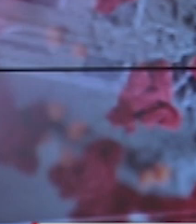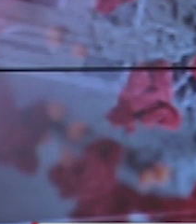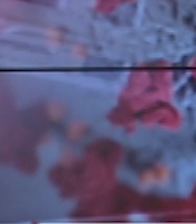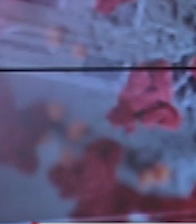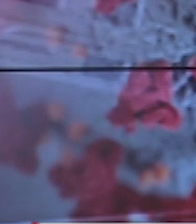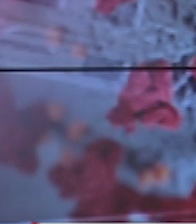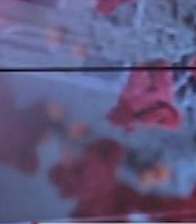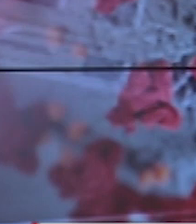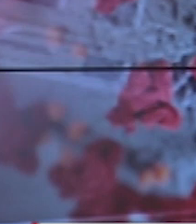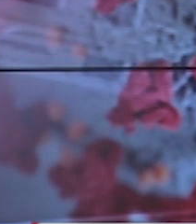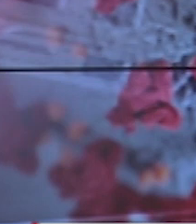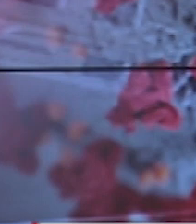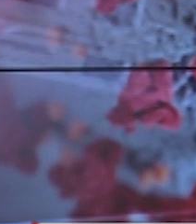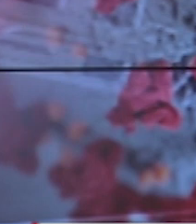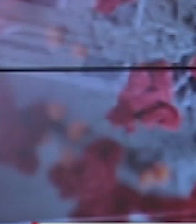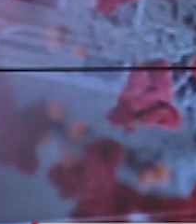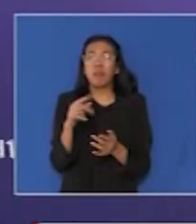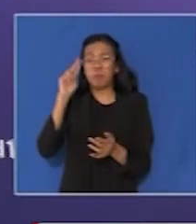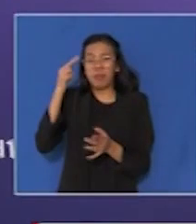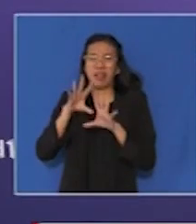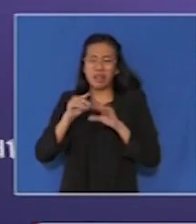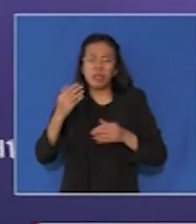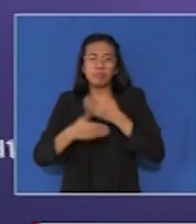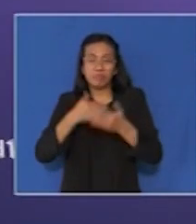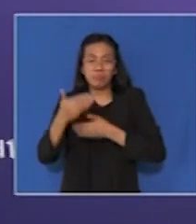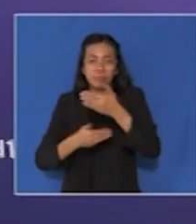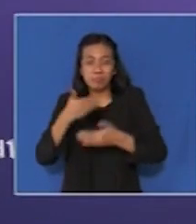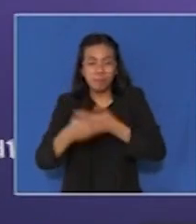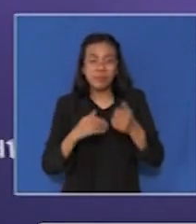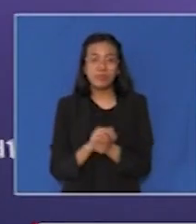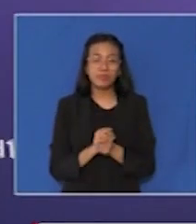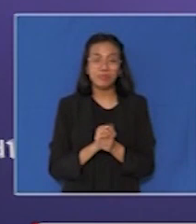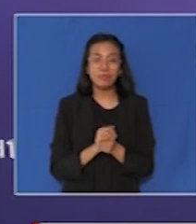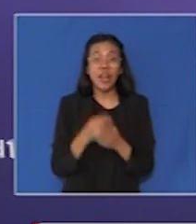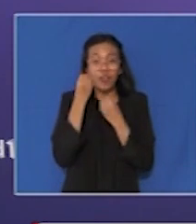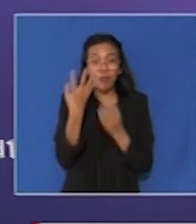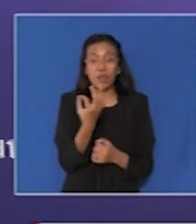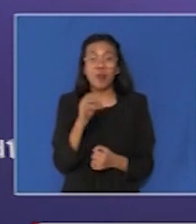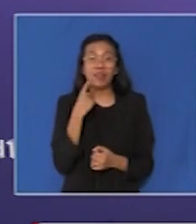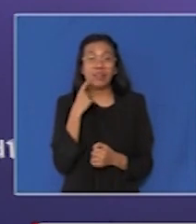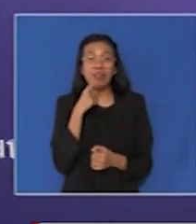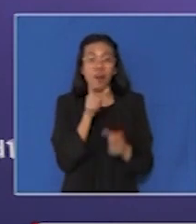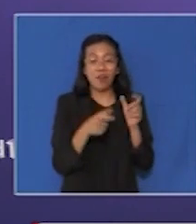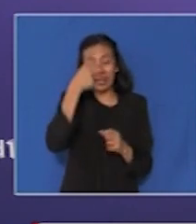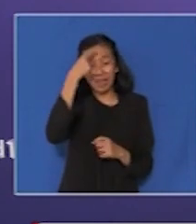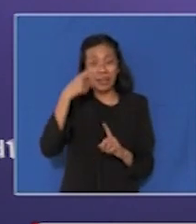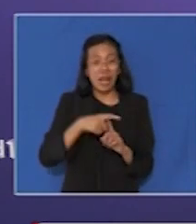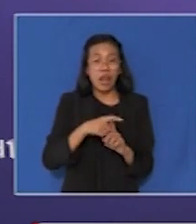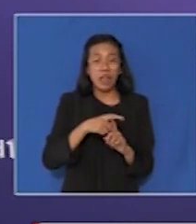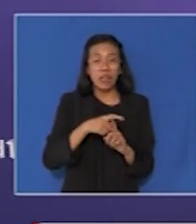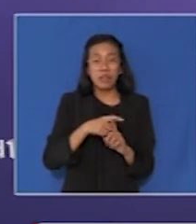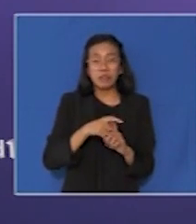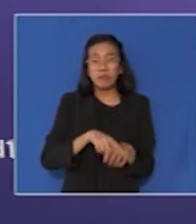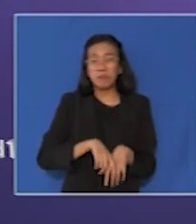535 meninggal dunia Hai yang kita update pada tanggal 18 April hari ini pada